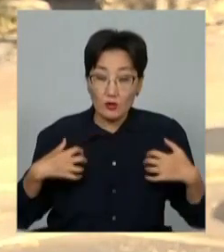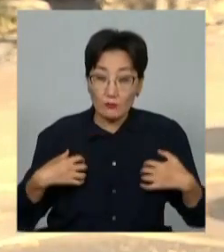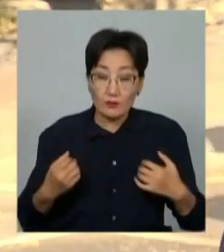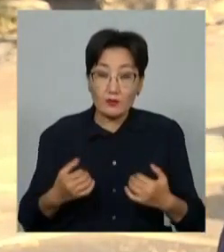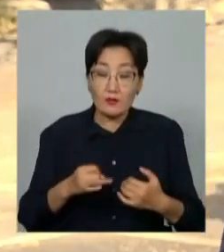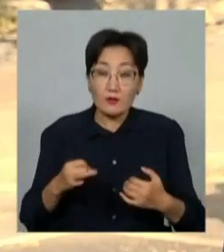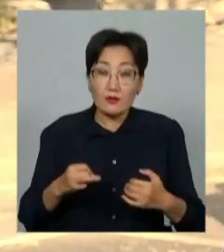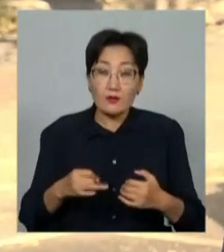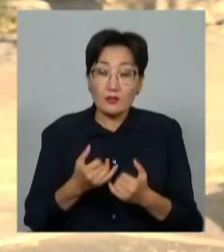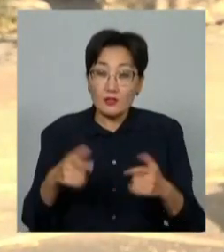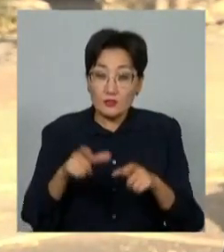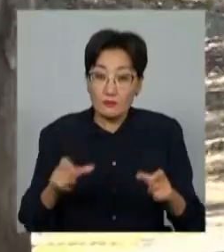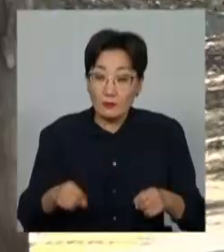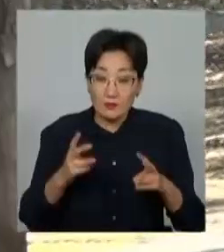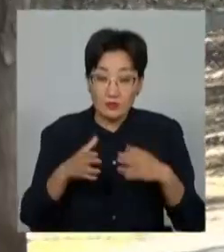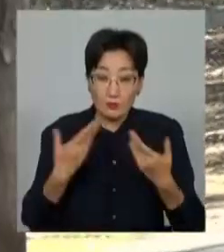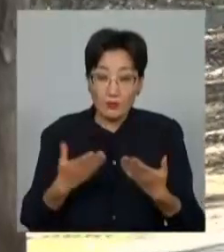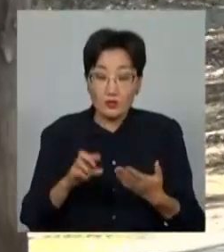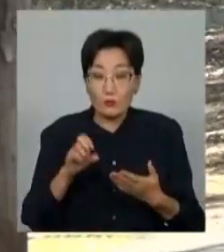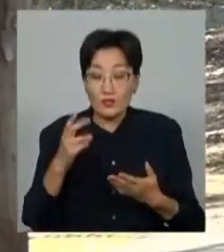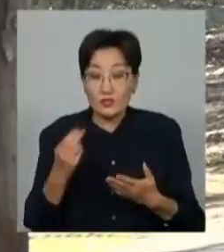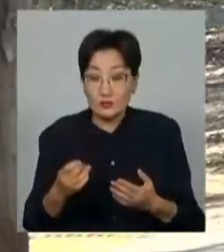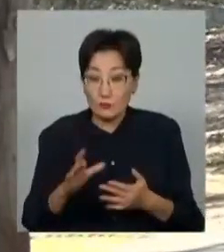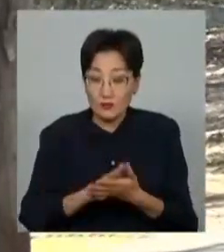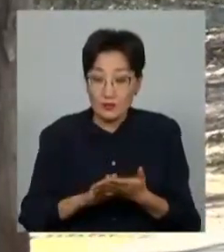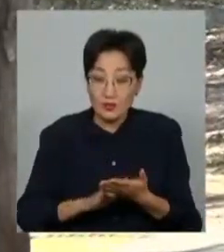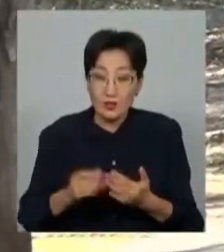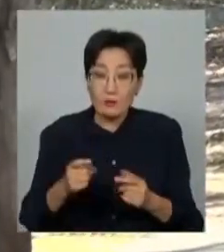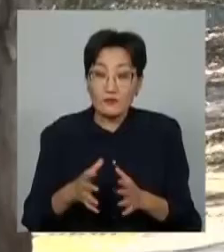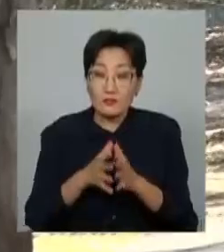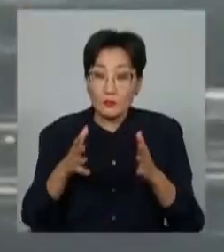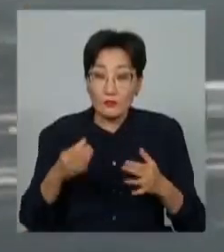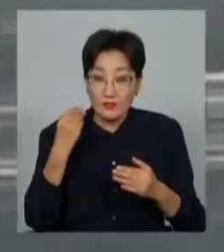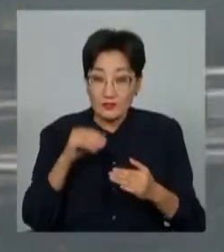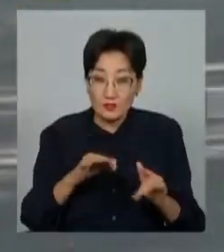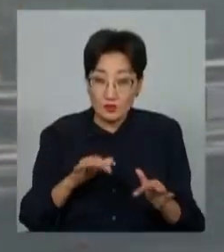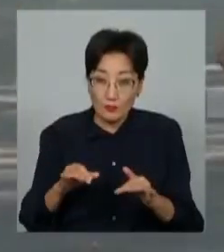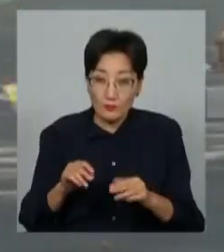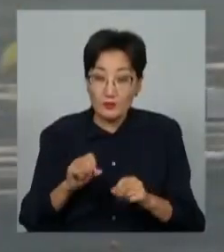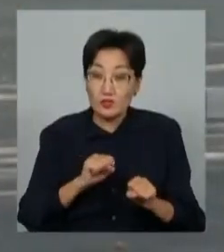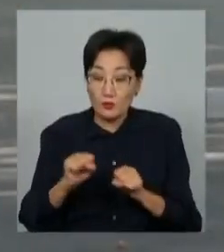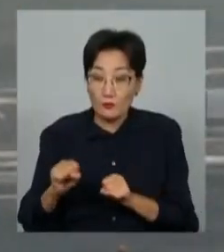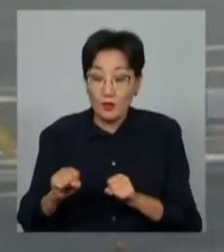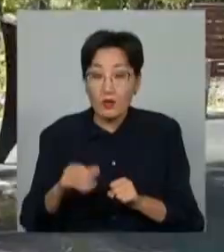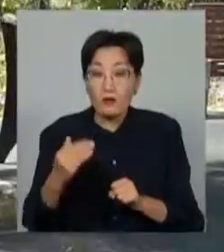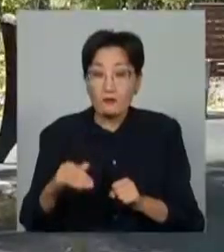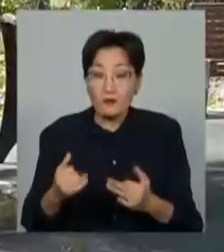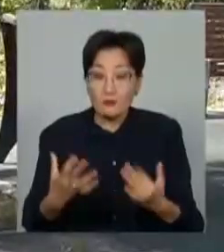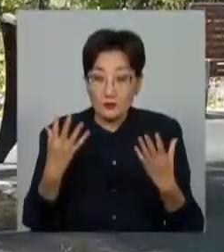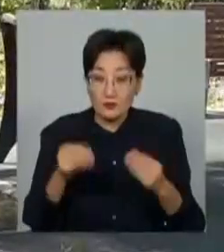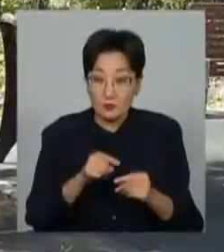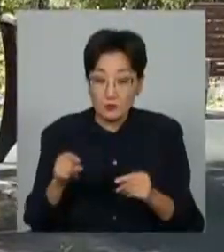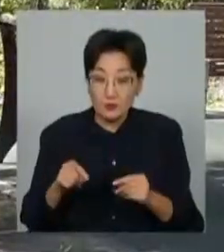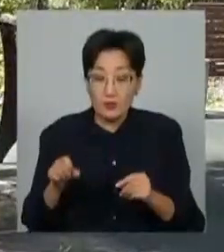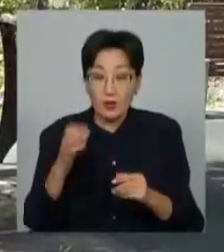и, естественно, для человека. По словам Жандарбека Бекшина, дезинфекция – одна из наиболее эффективных мер профилактики. Всего с февраля по сегодняшний день в